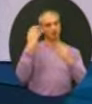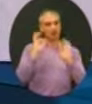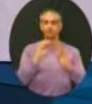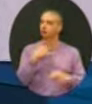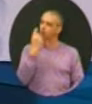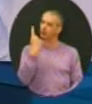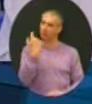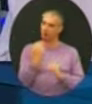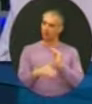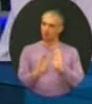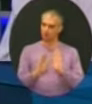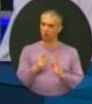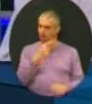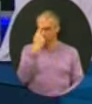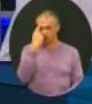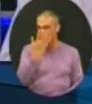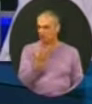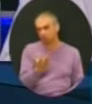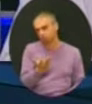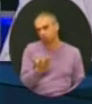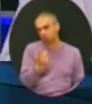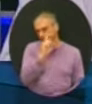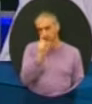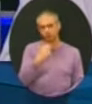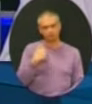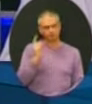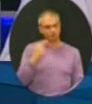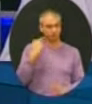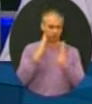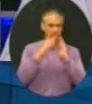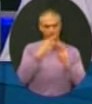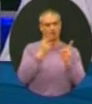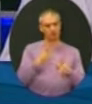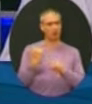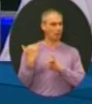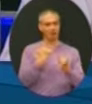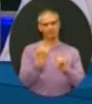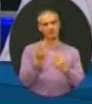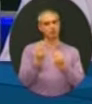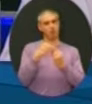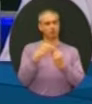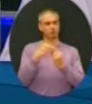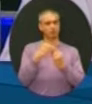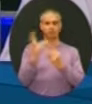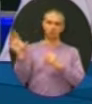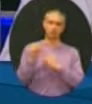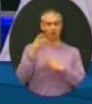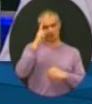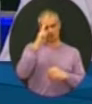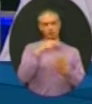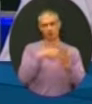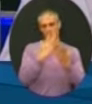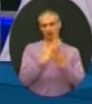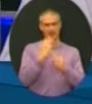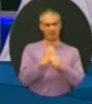אחרונה. אתה יודע מה? אולי אני יכול אפילו להאמין שאתה מסוגל להביא כמה מנדטים מהליכוד. כי